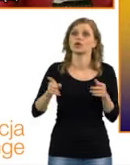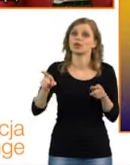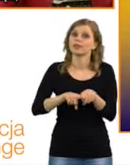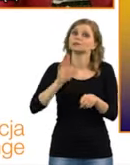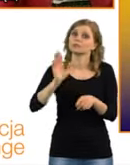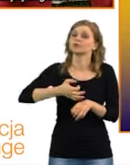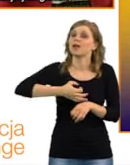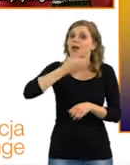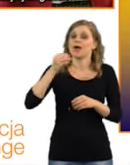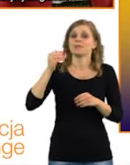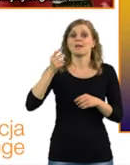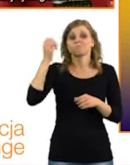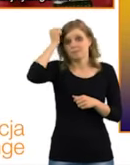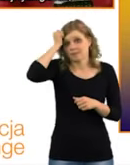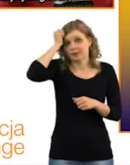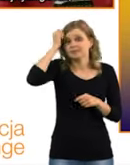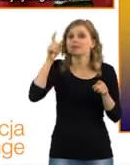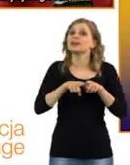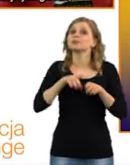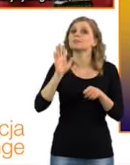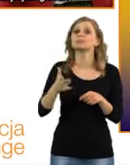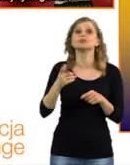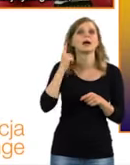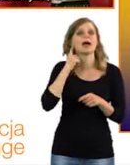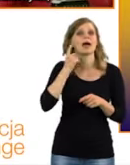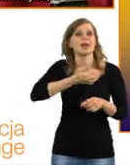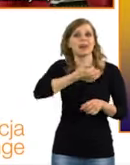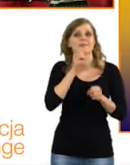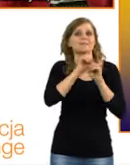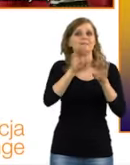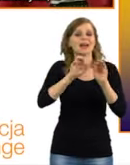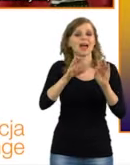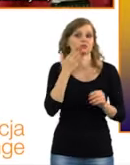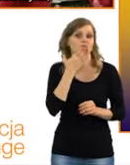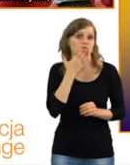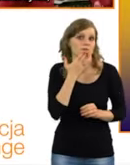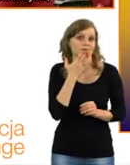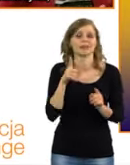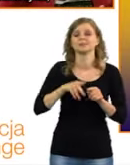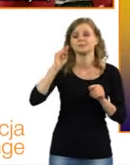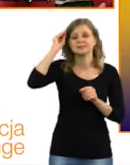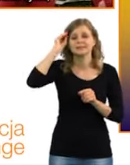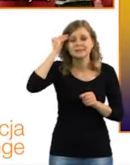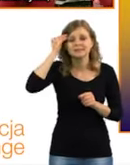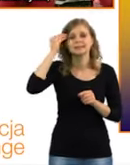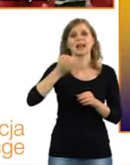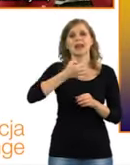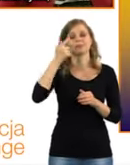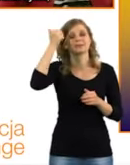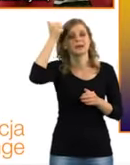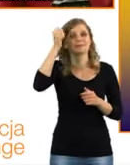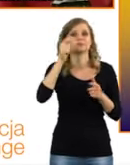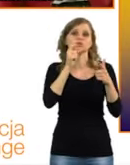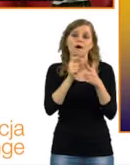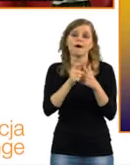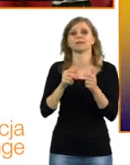lepszej pamięci, poprawie artykulacji tych głosek, utrwalaniu ich, lepszemu zapamiętywaniu później